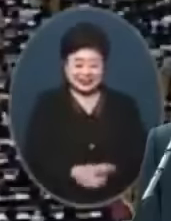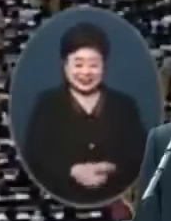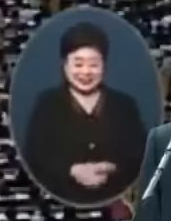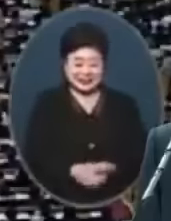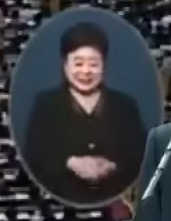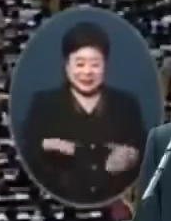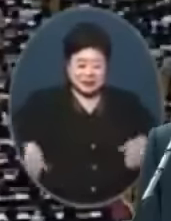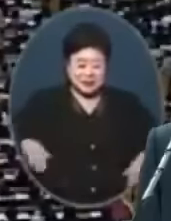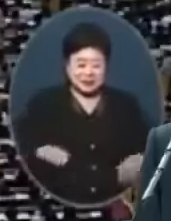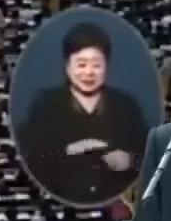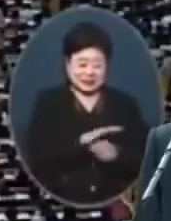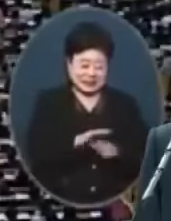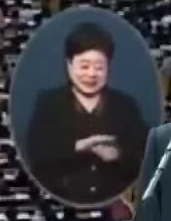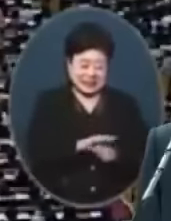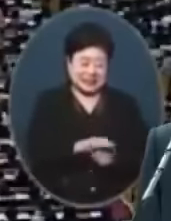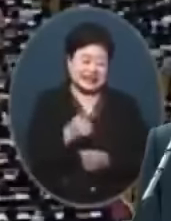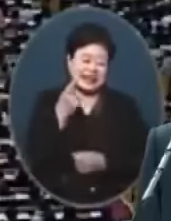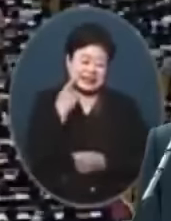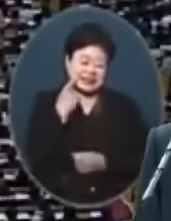빈손된 사랑은